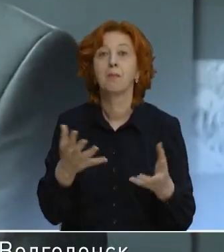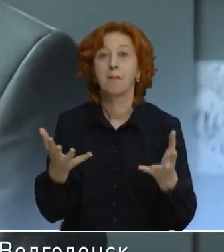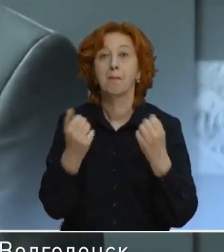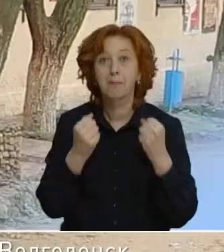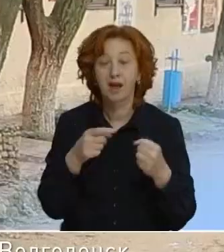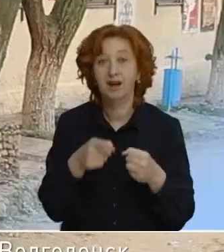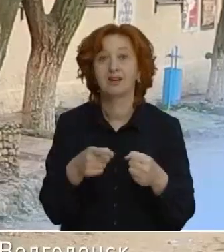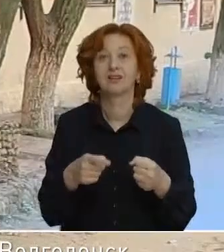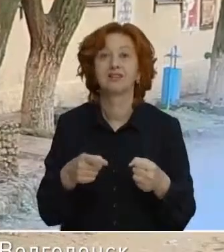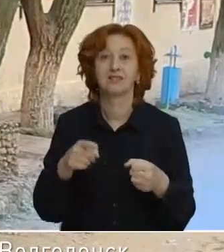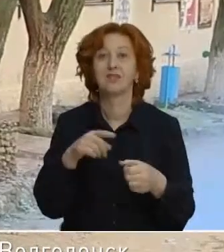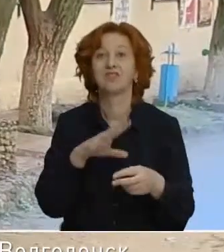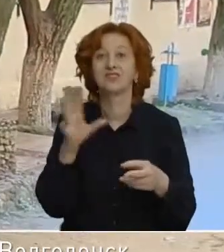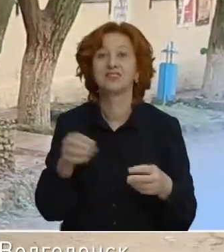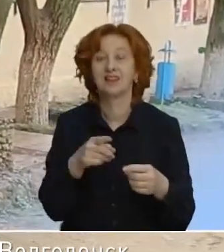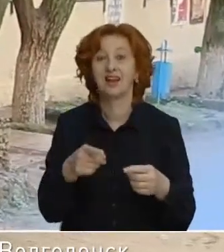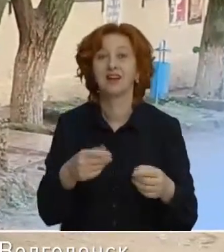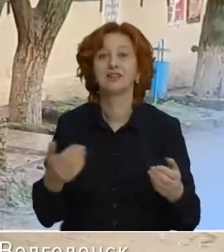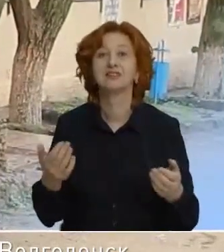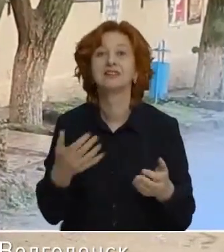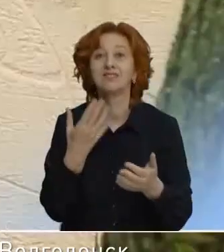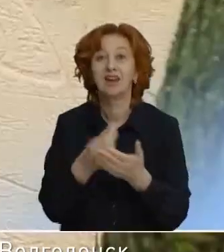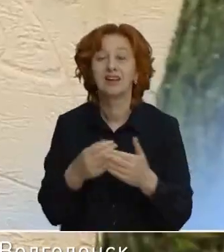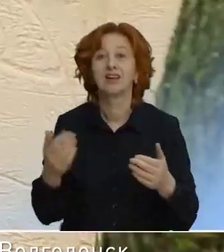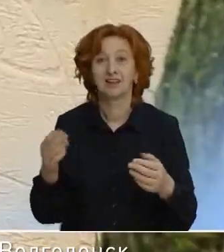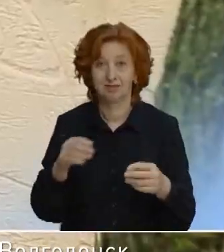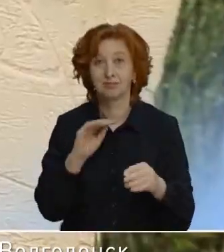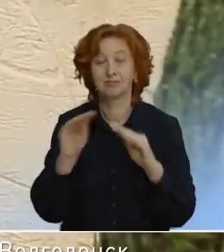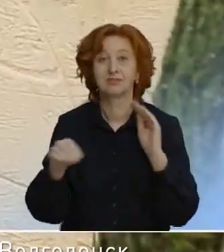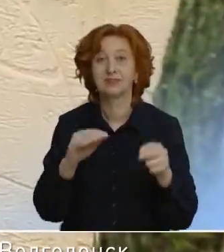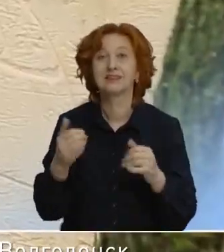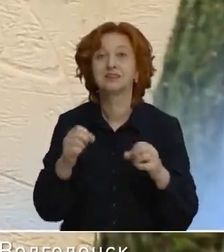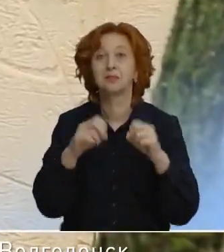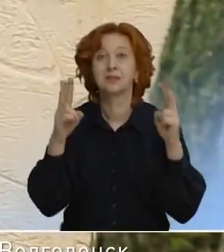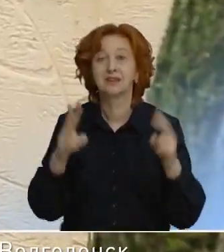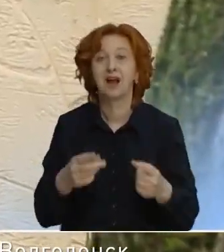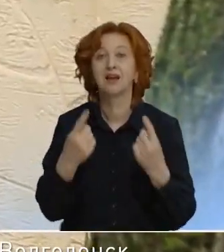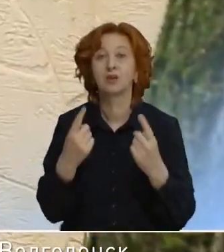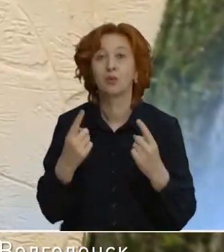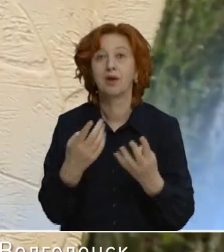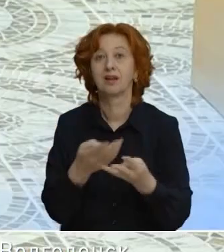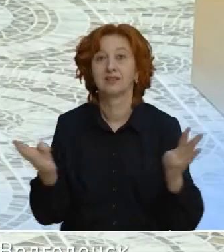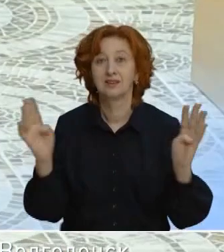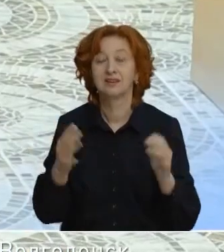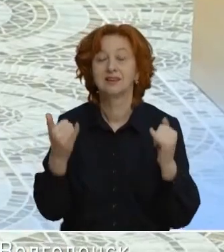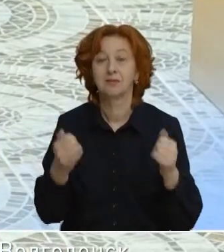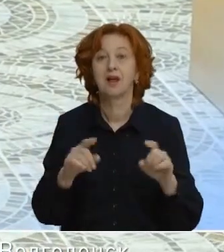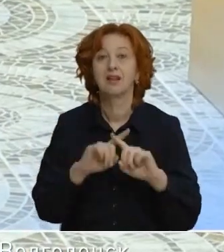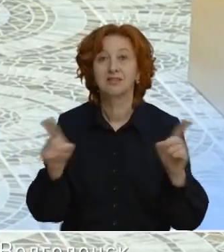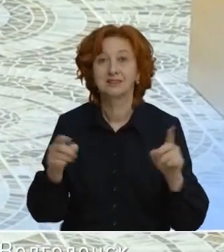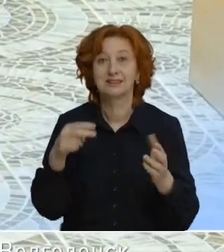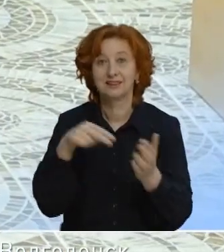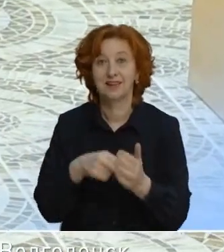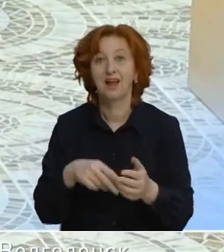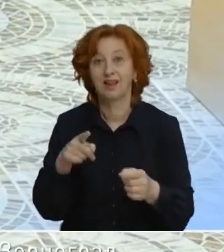первых посетителей. Раньше в этом здании были деревянные стены, полы и потолок. Специально к юбилею сделали ремонт. Теперь вместо старых